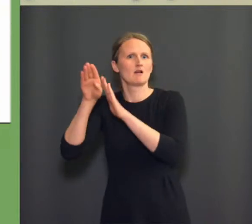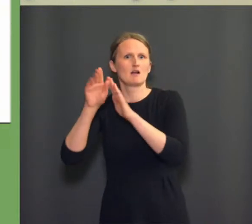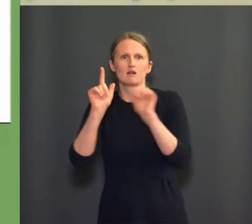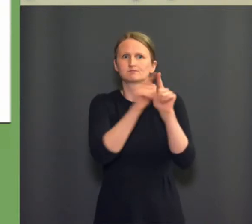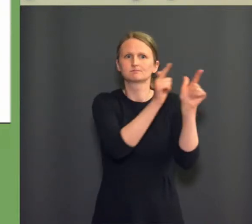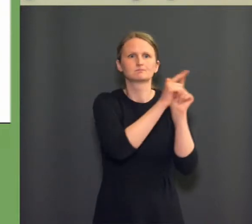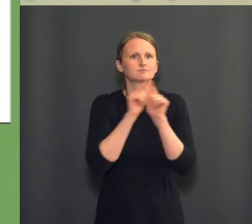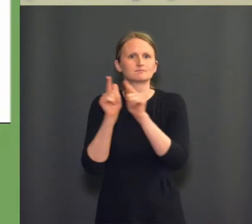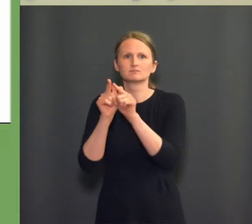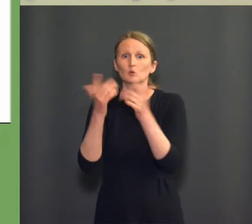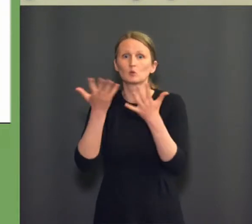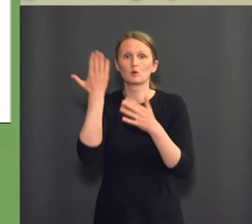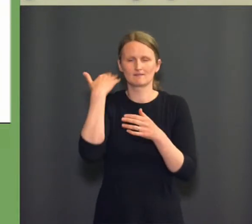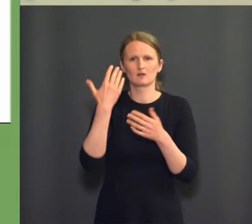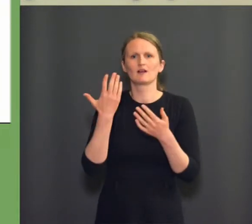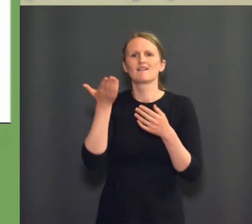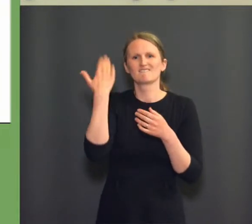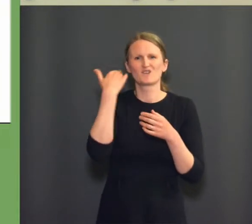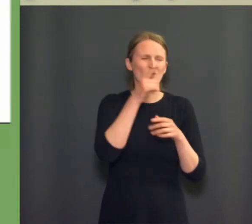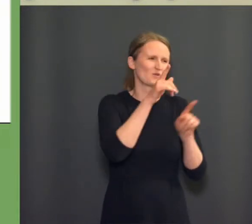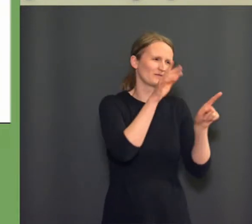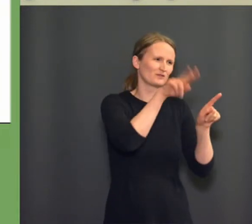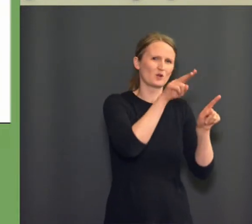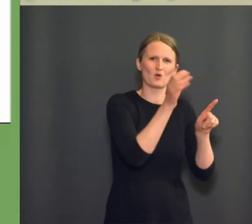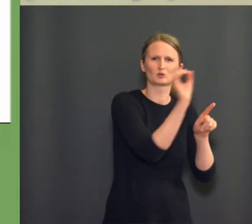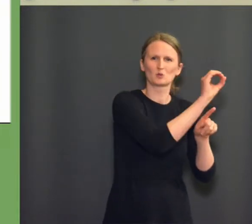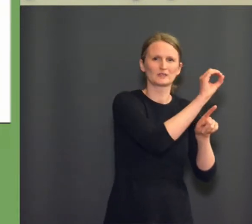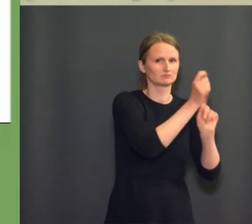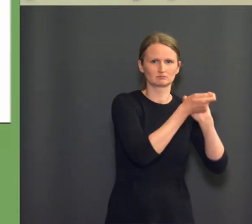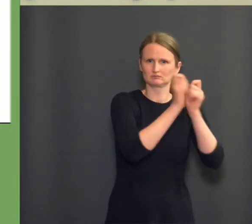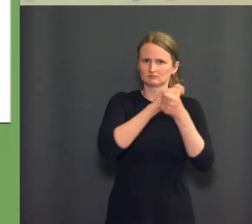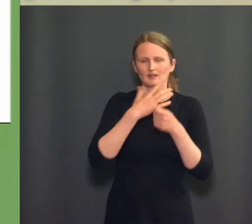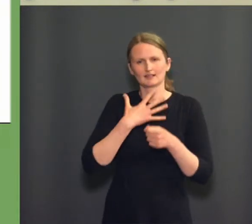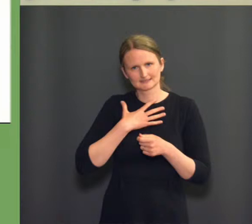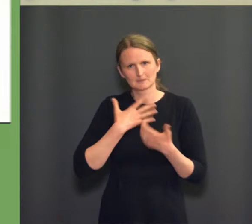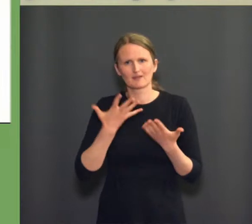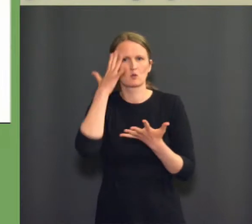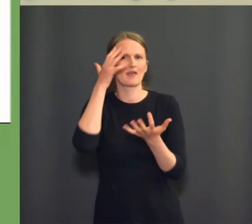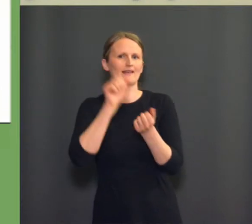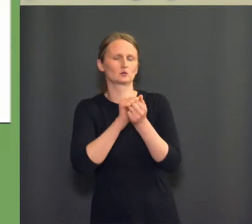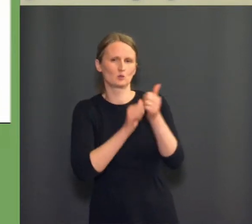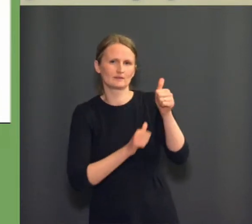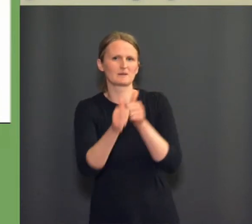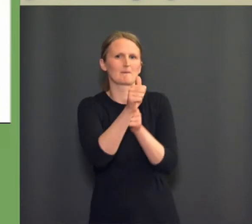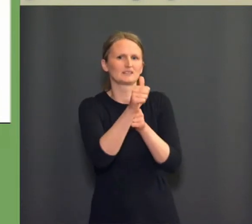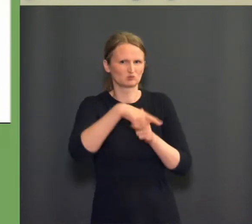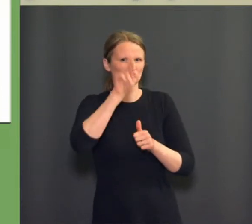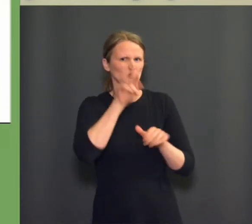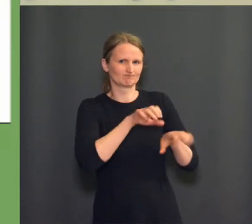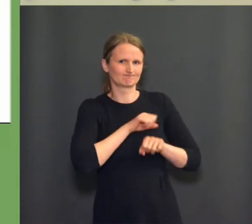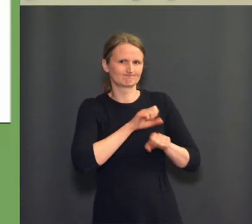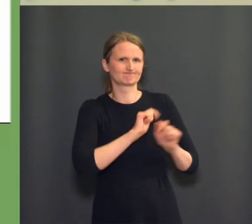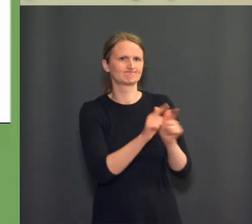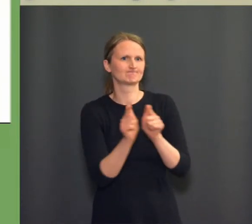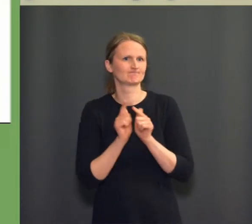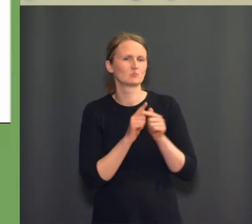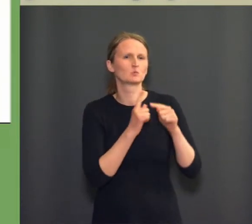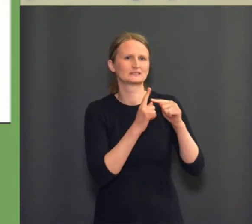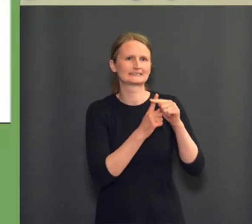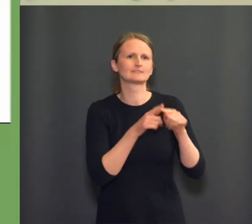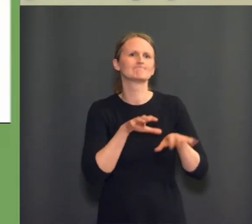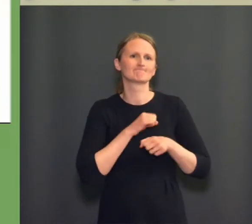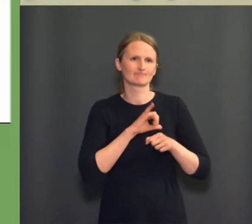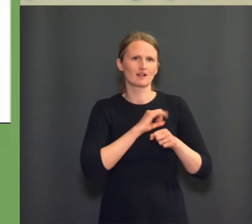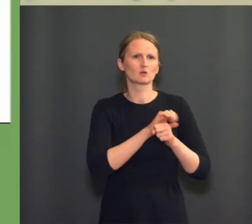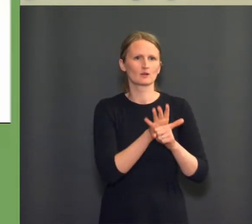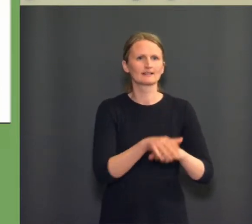flambeau. Alors si on s'intéresse aux hospitalisations, on a, après 27 jours d'augmentation soutenue, donc